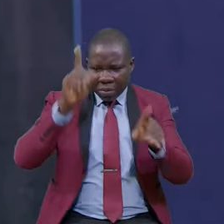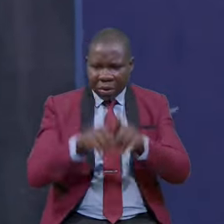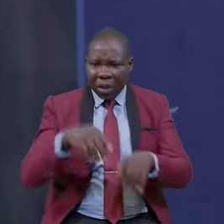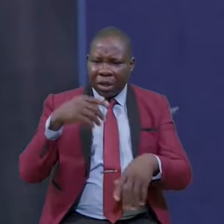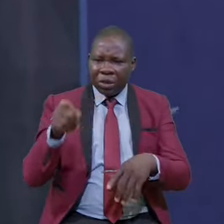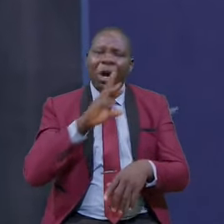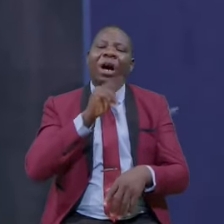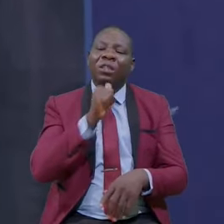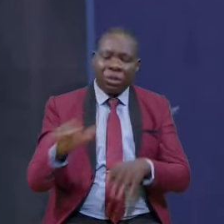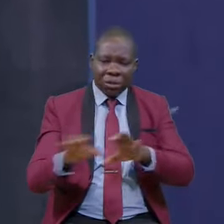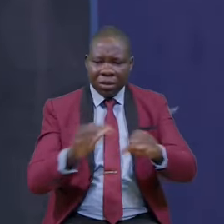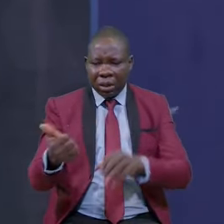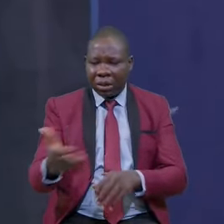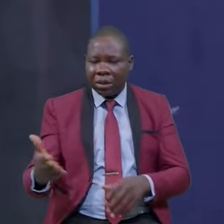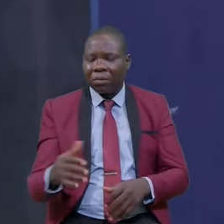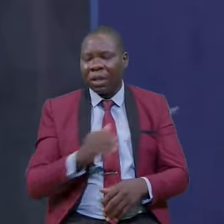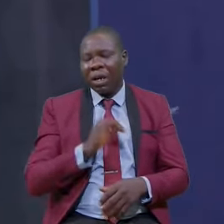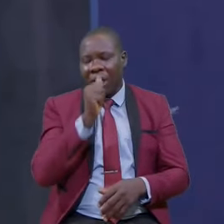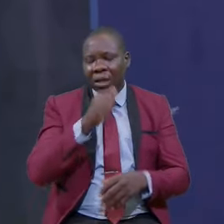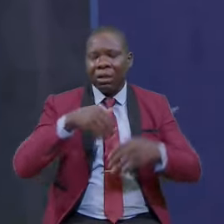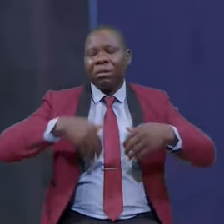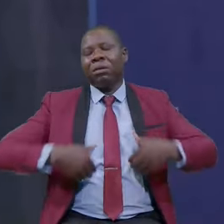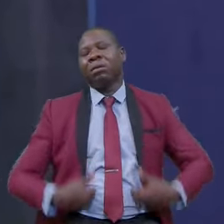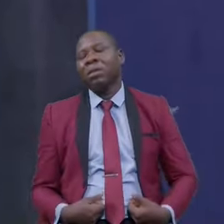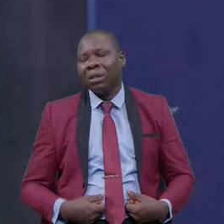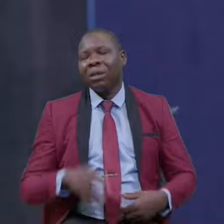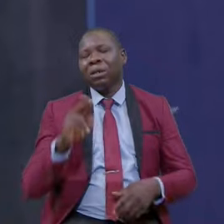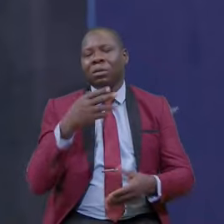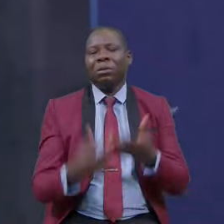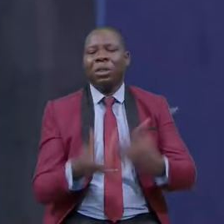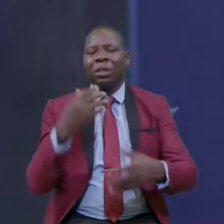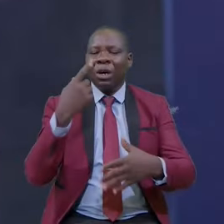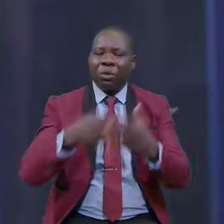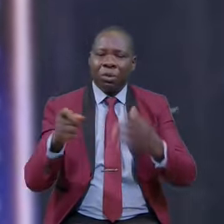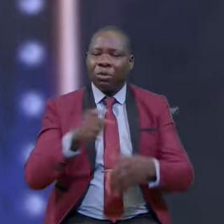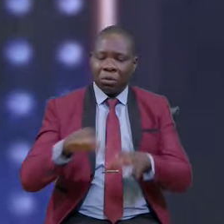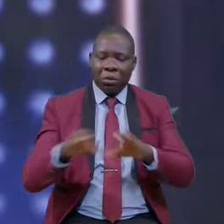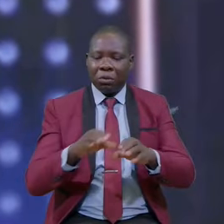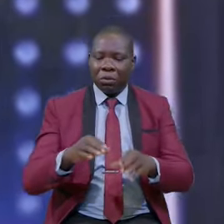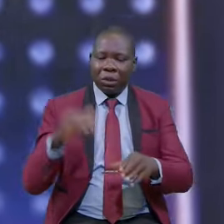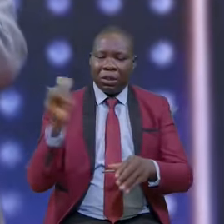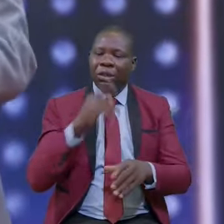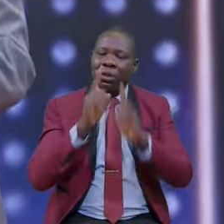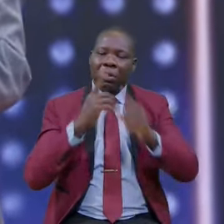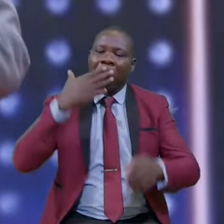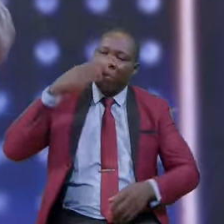vitesse, la hauteur, regarde ce qu'ils disent. À partir d'aujourd'hui, tu vas maîtriser cette chose.